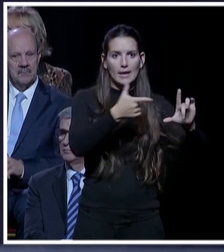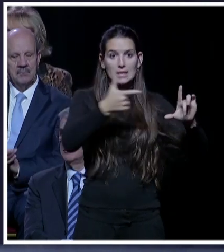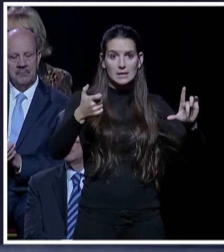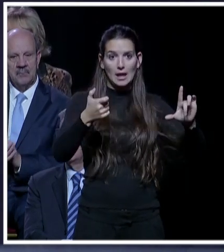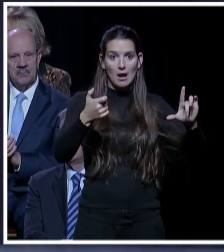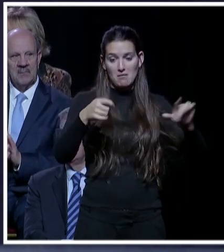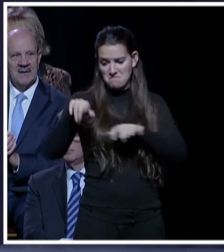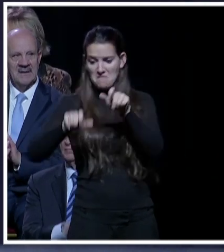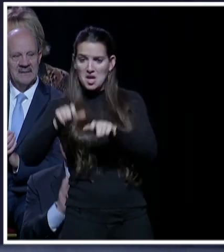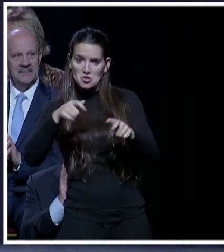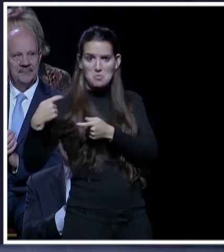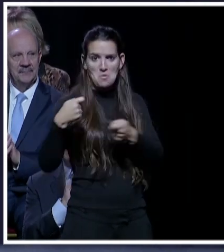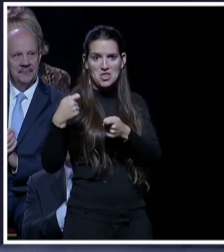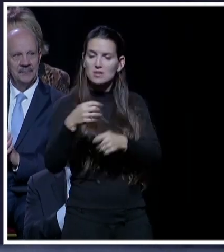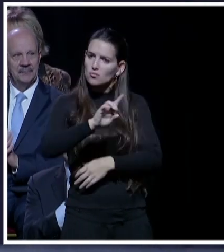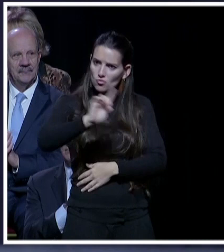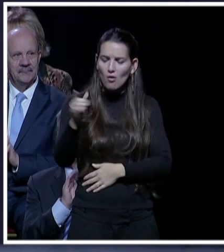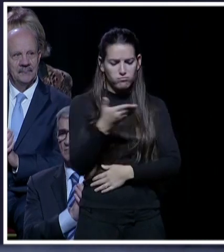valeurs.